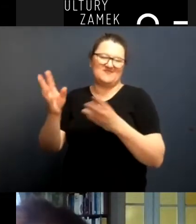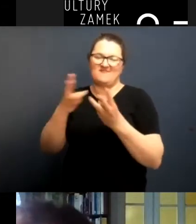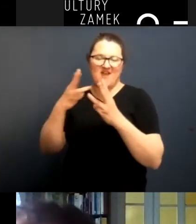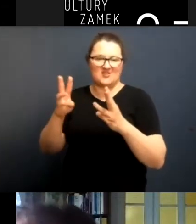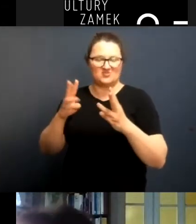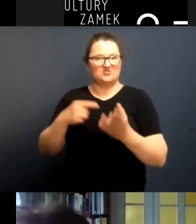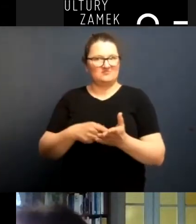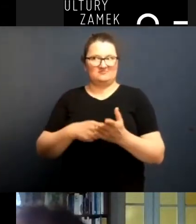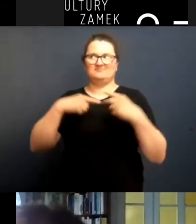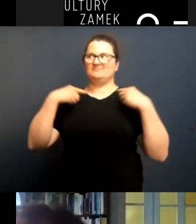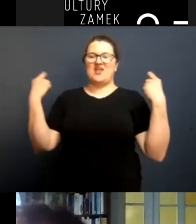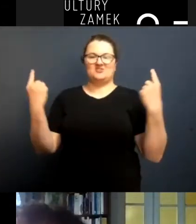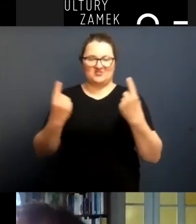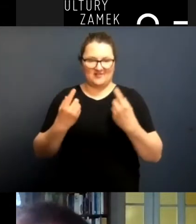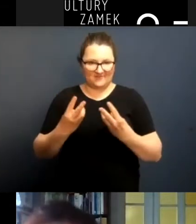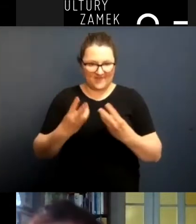jakiejkolwiek przestrzeni.